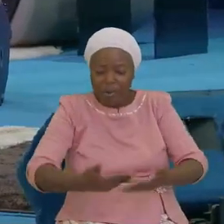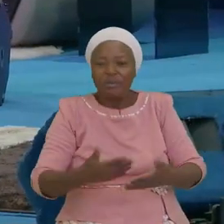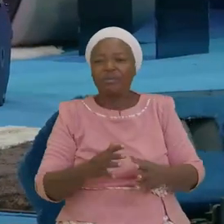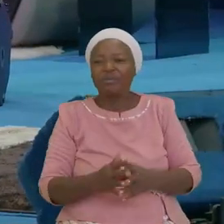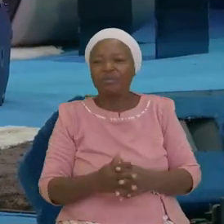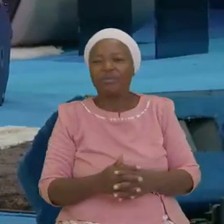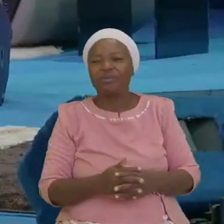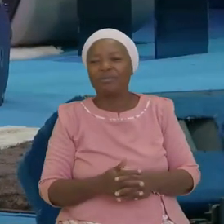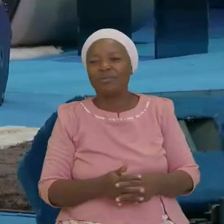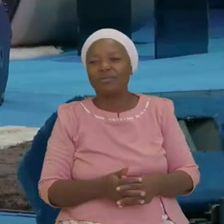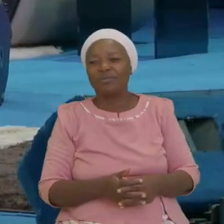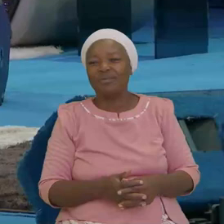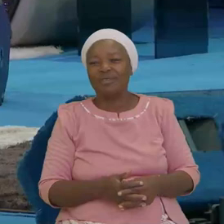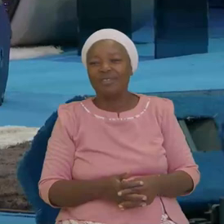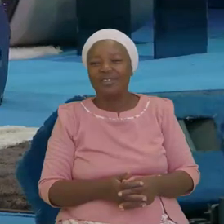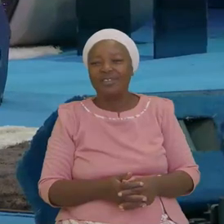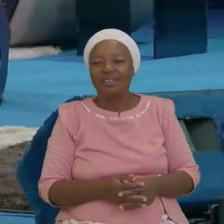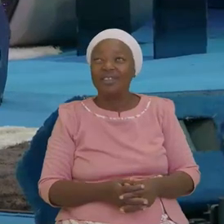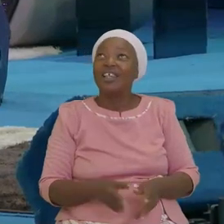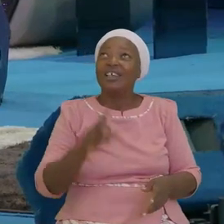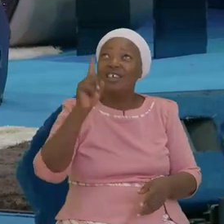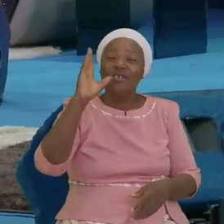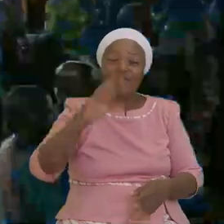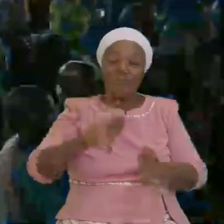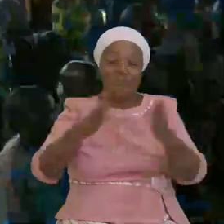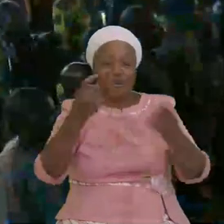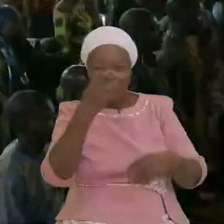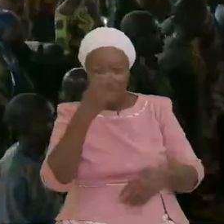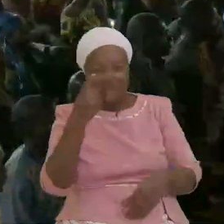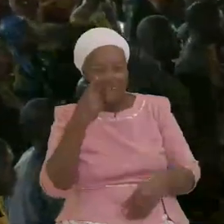fait cela et il a pourvu cela avant que tu ne sois né.